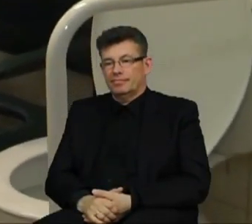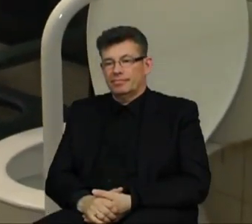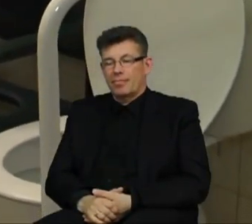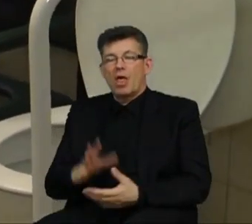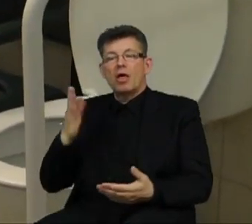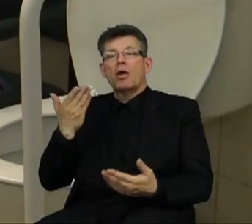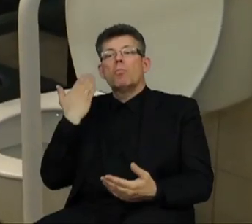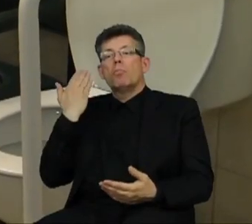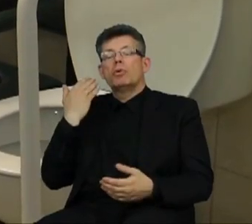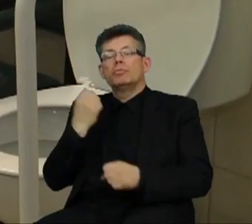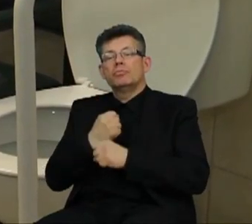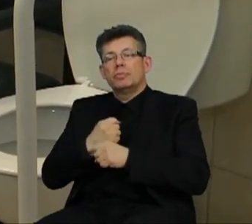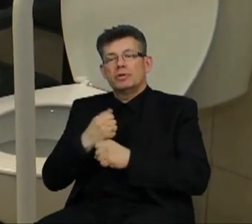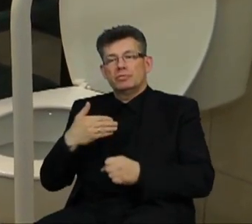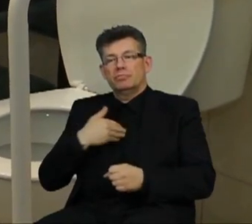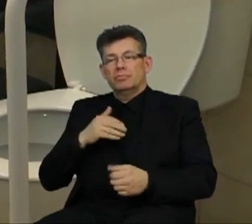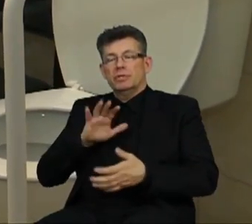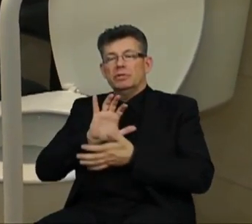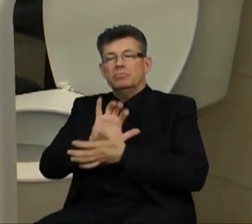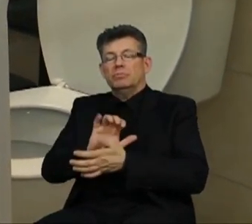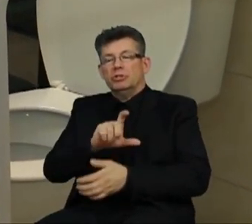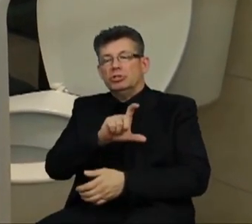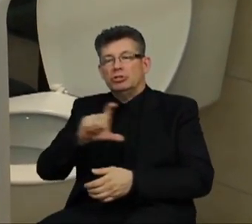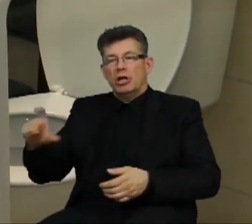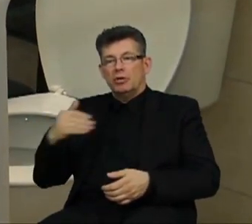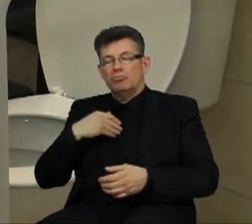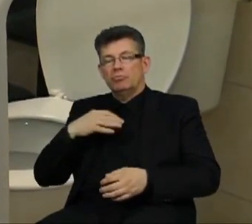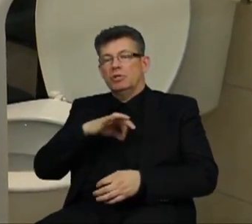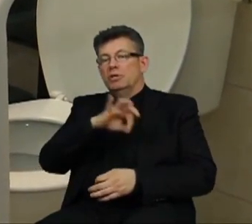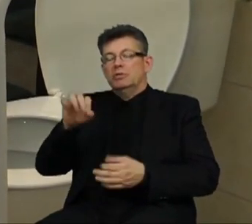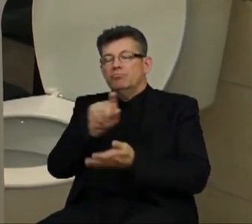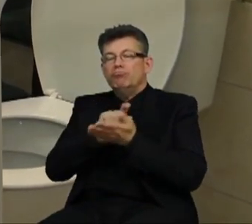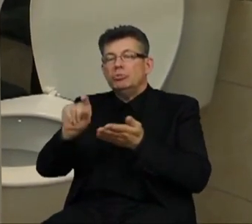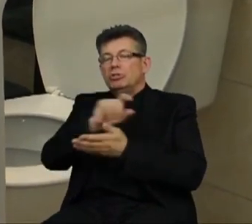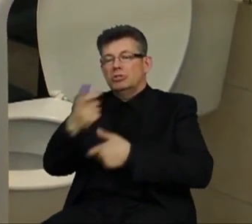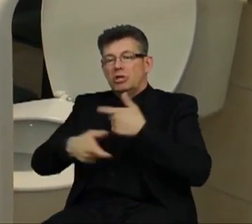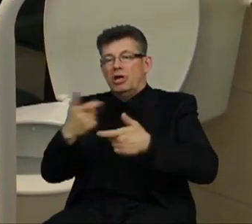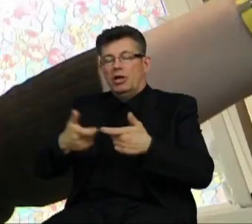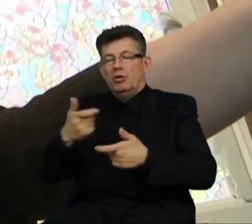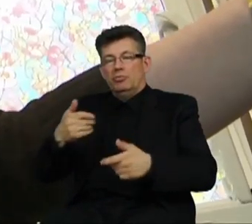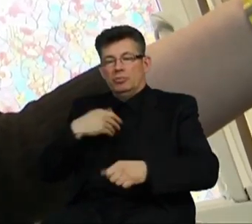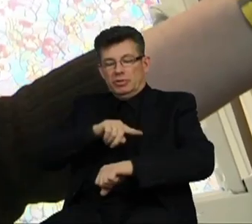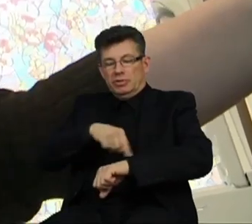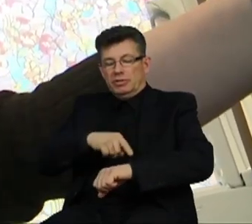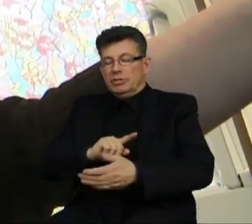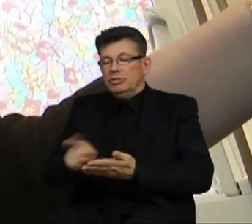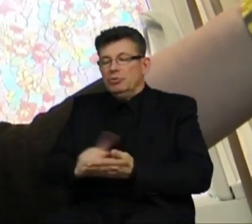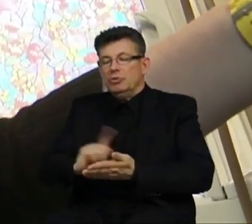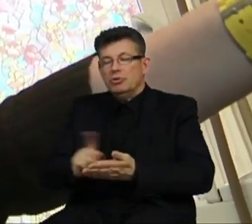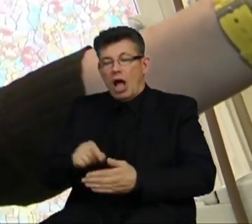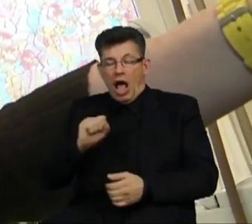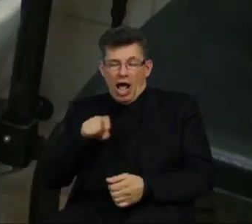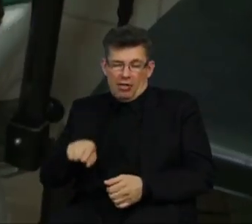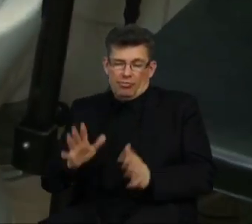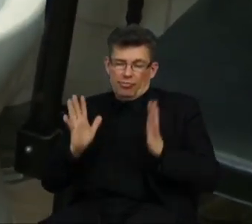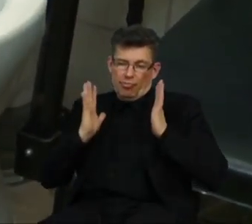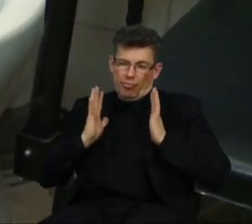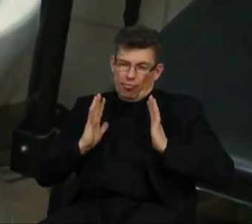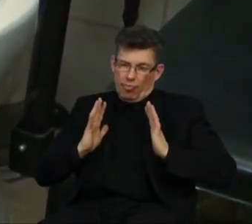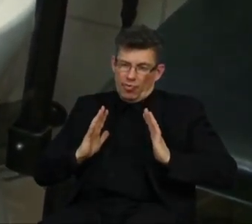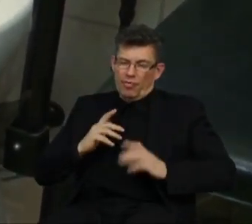W poprzedniej pracy niestety miałam presję czasu, bo pracowałam w Pizza Hut, więc to siłą rzeczy. A tutaj właśnie robię tak w swoim